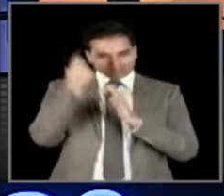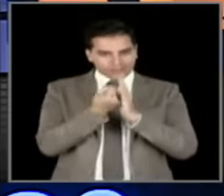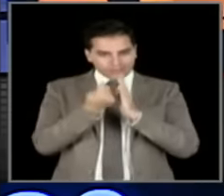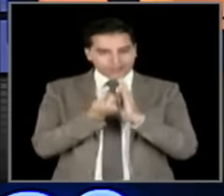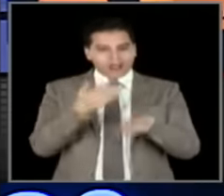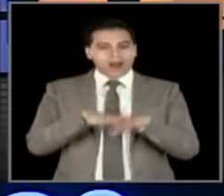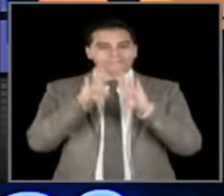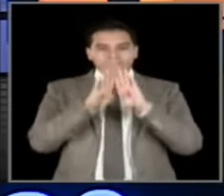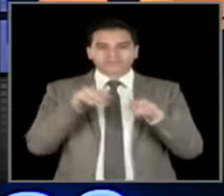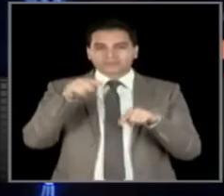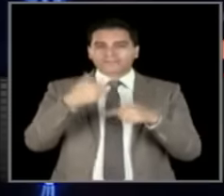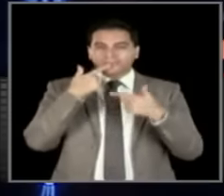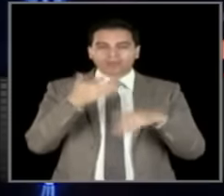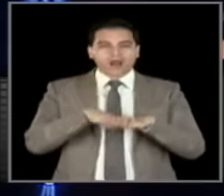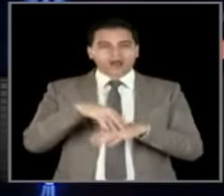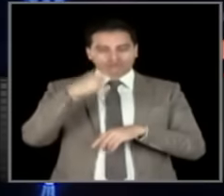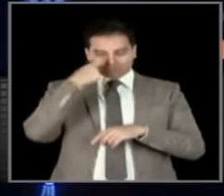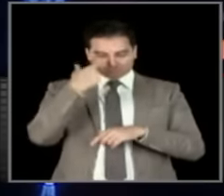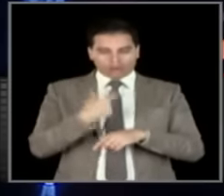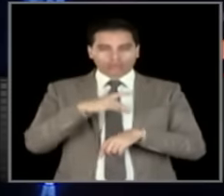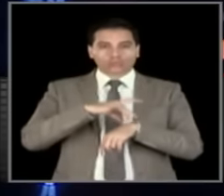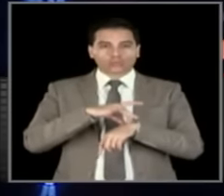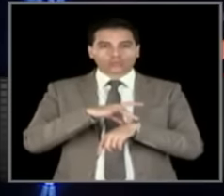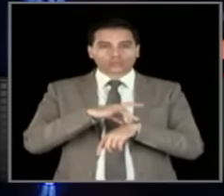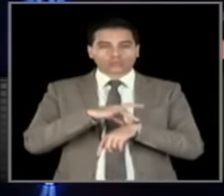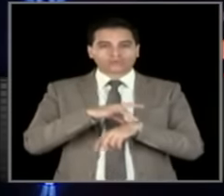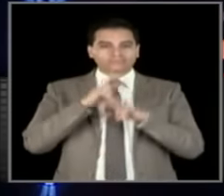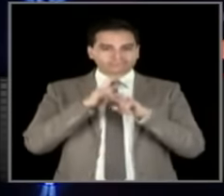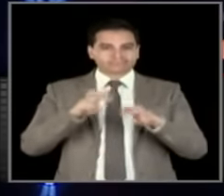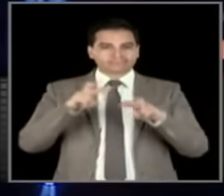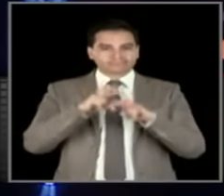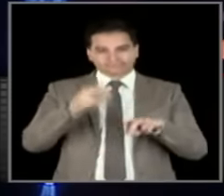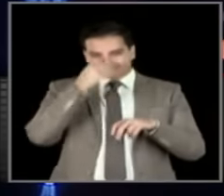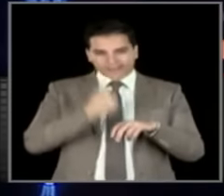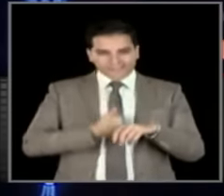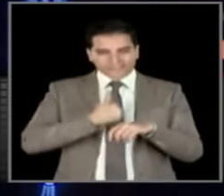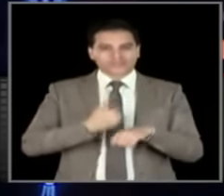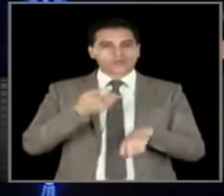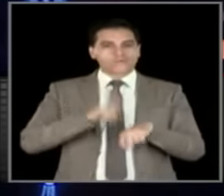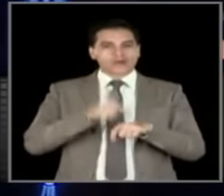بتحكي عن طبيب نفسي درس في فرنسا